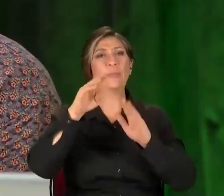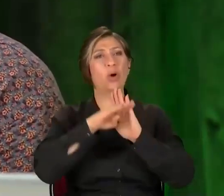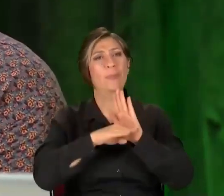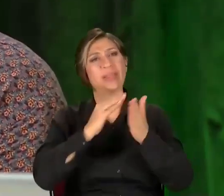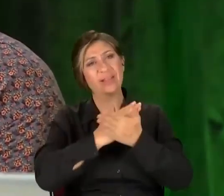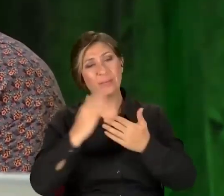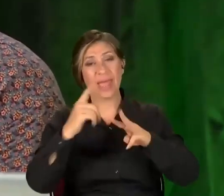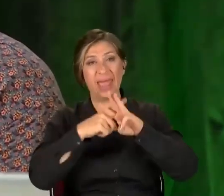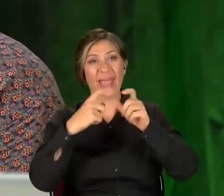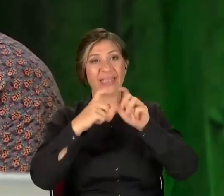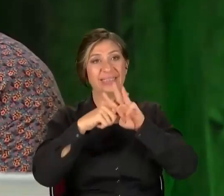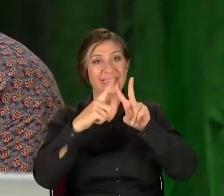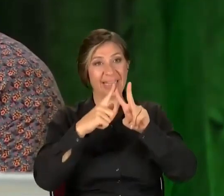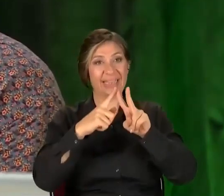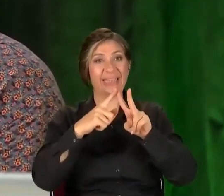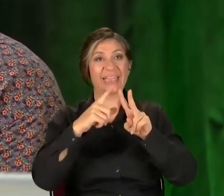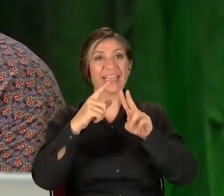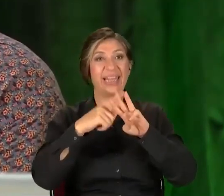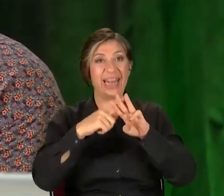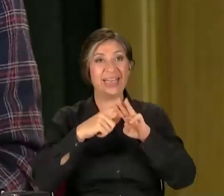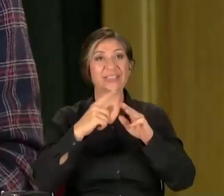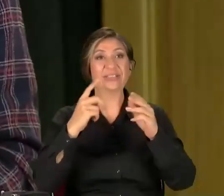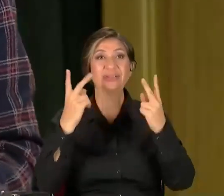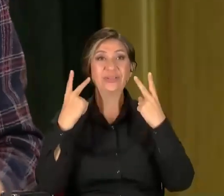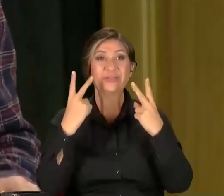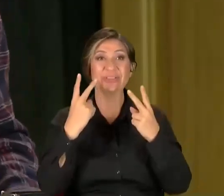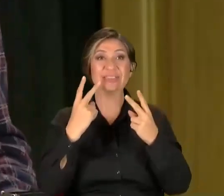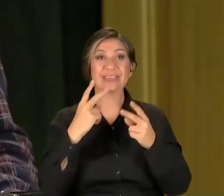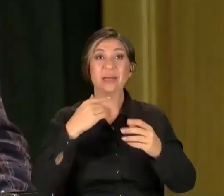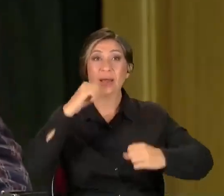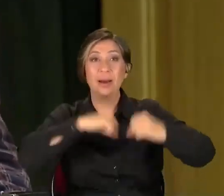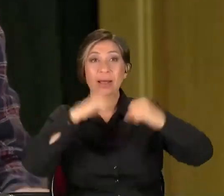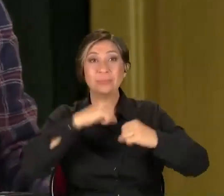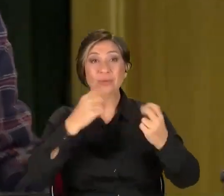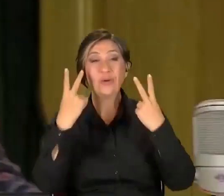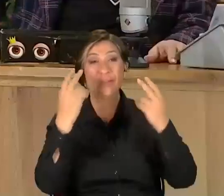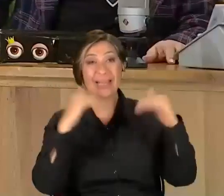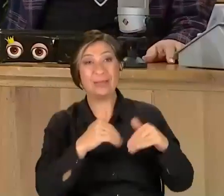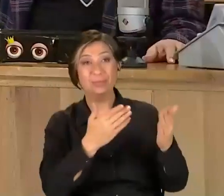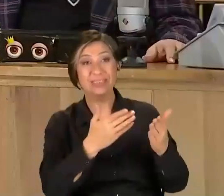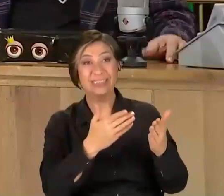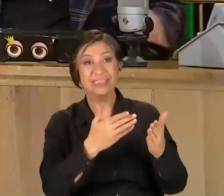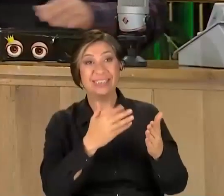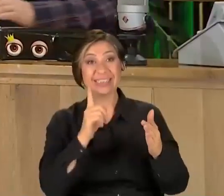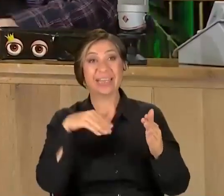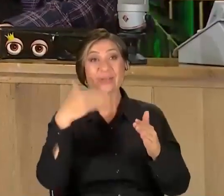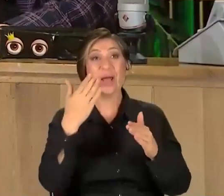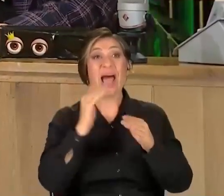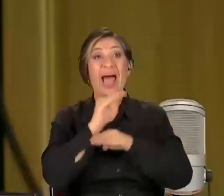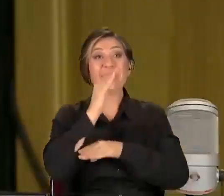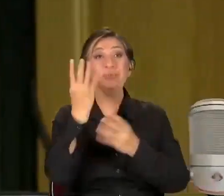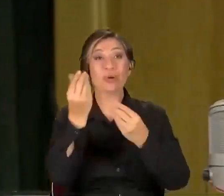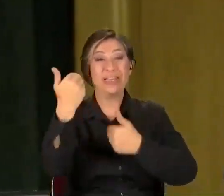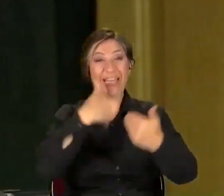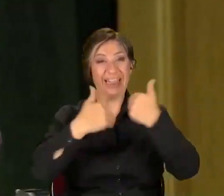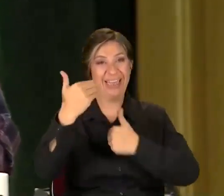devam ediyorum. Eser Yenenler Show'un yazar ekibindeyim. Yapma ya. Vallahi. Vallahi rakip şovdan gelmiş bak. Sizden sonra çok hayatımda çok insan